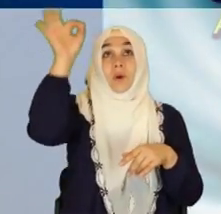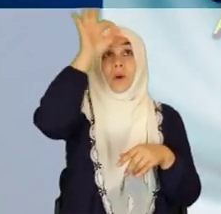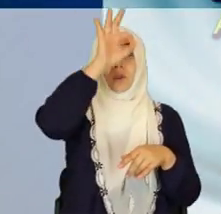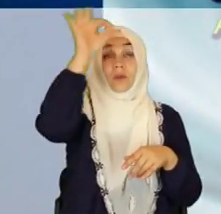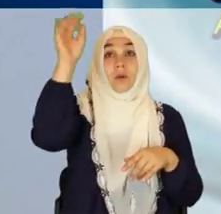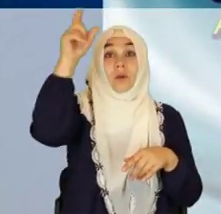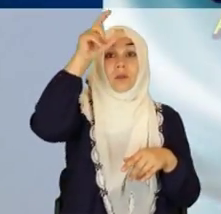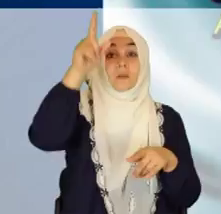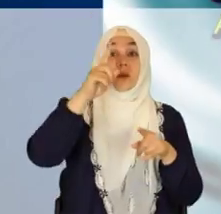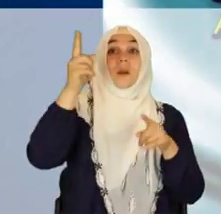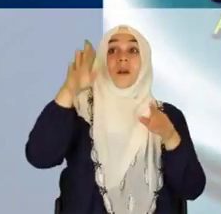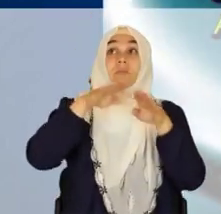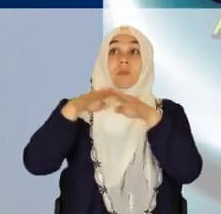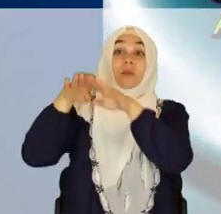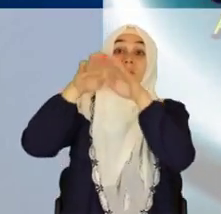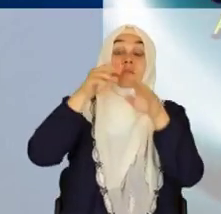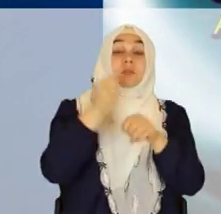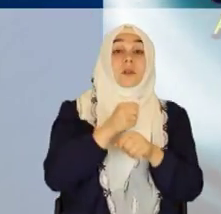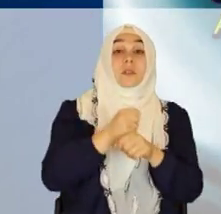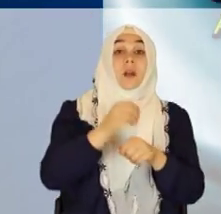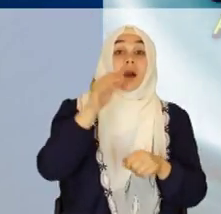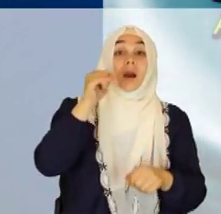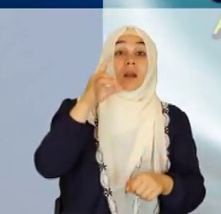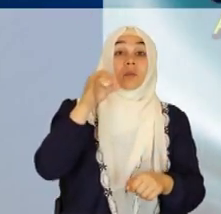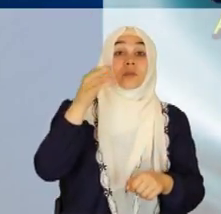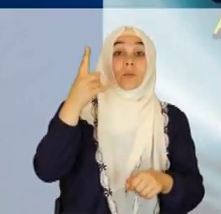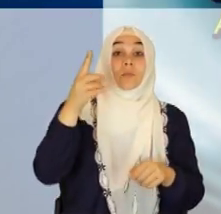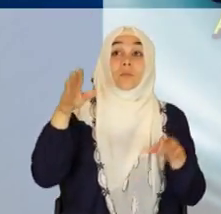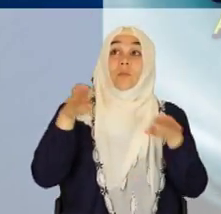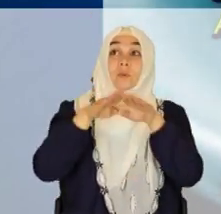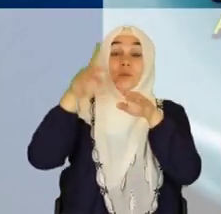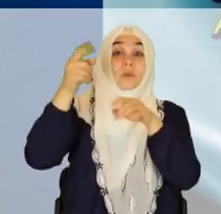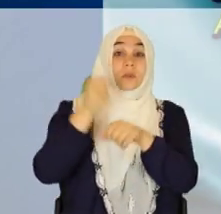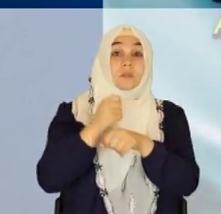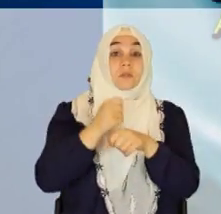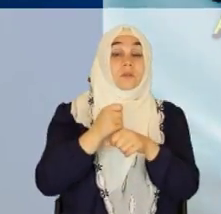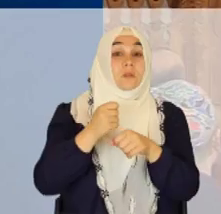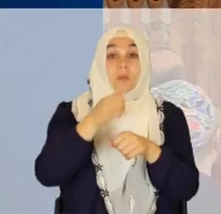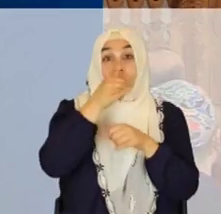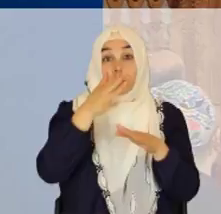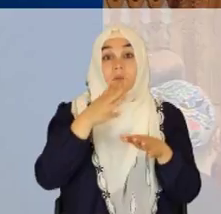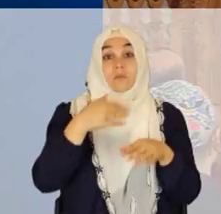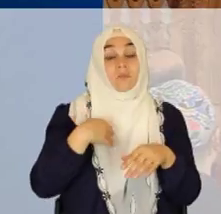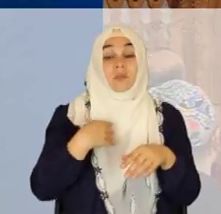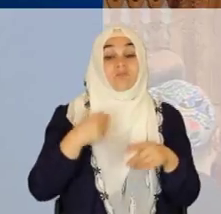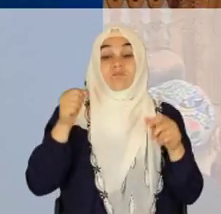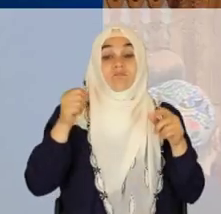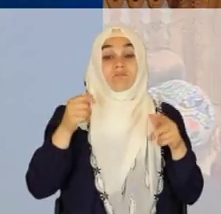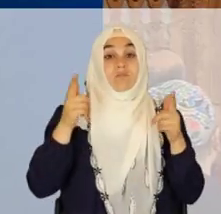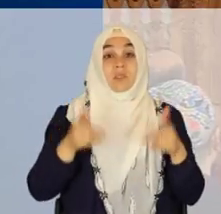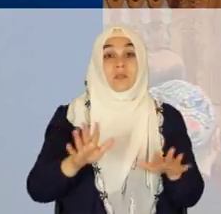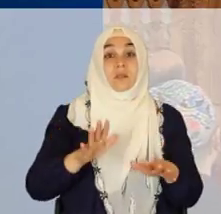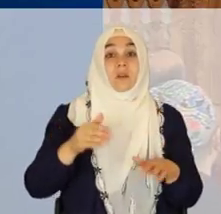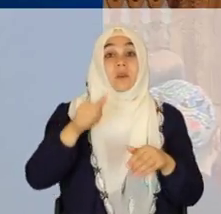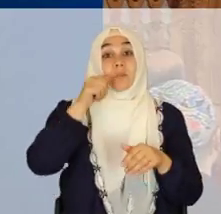barcha yerda bir xilda chiqadi. Arabiston bilan bir kunda tutishning iloji yo'qmi? Shu gapga men qo'shila olmayman.